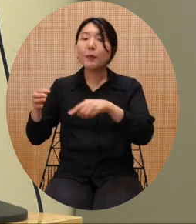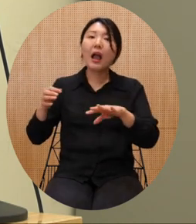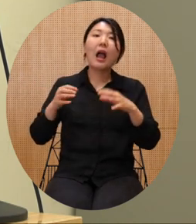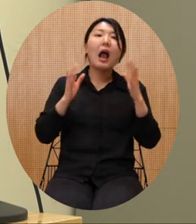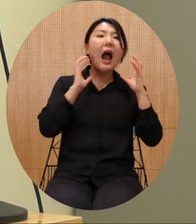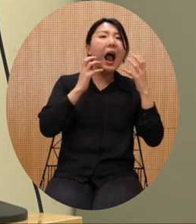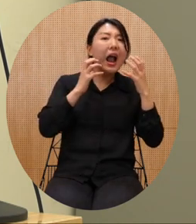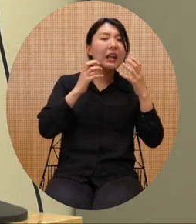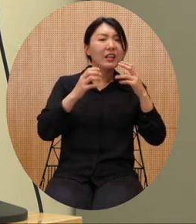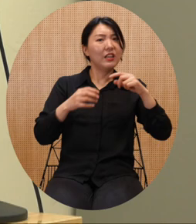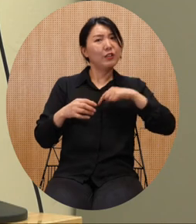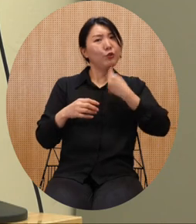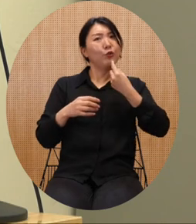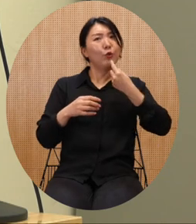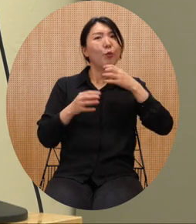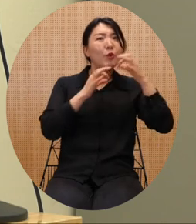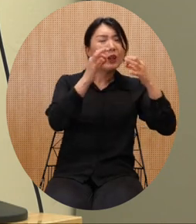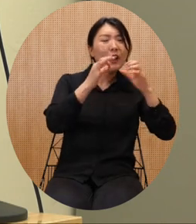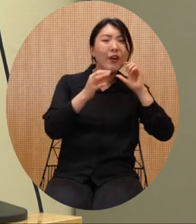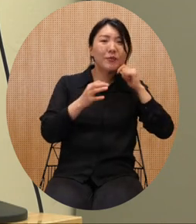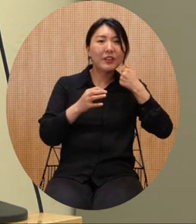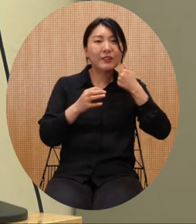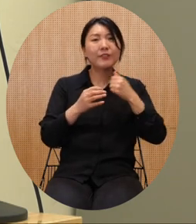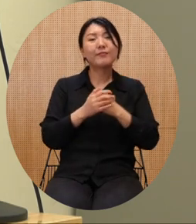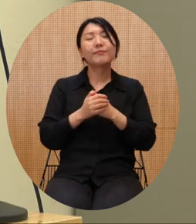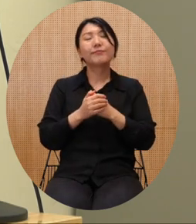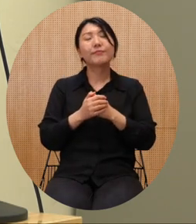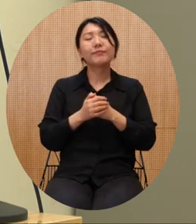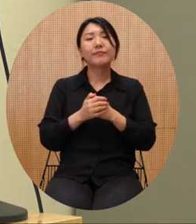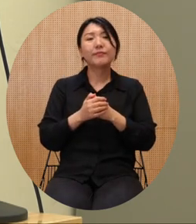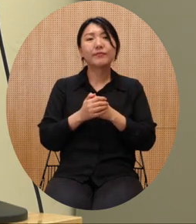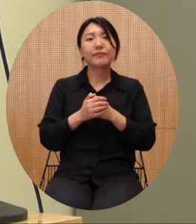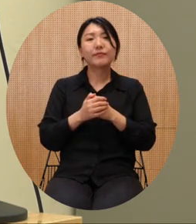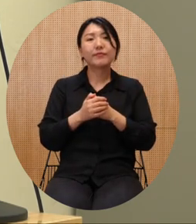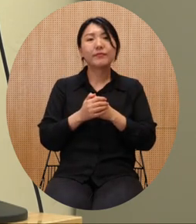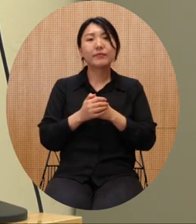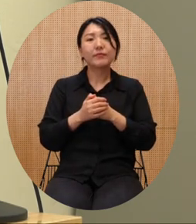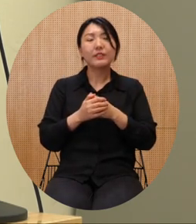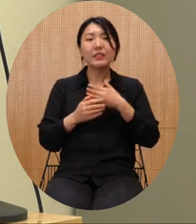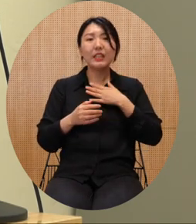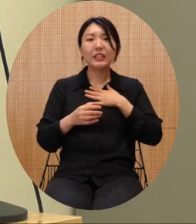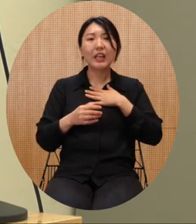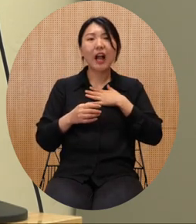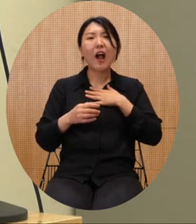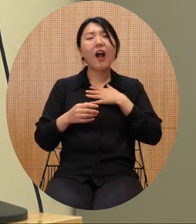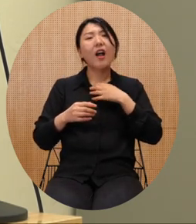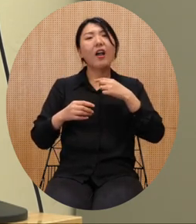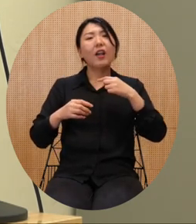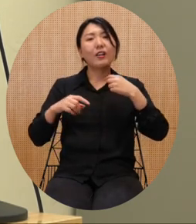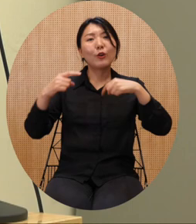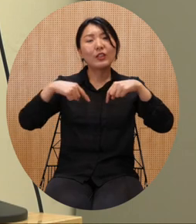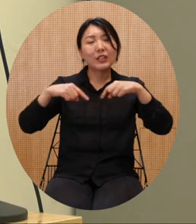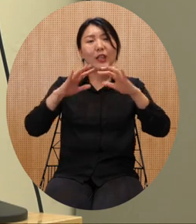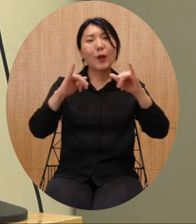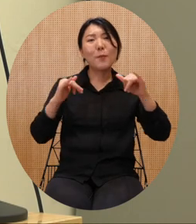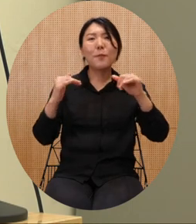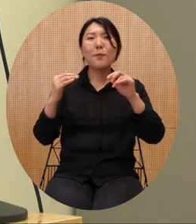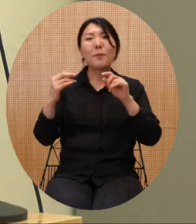못 내서 일단은 진짜 그래서 제가 정치인들을 좀 위협을 해야 되나 뭐 이런 생각도